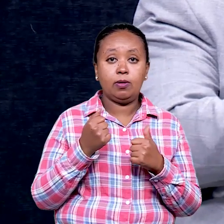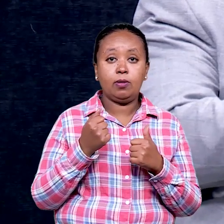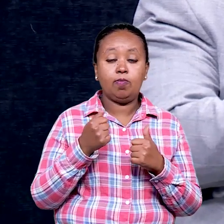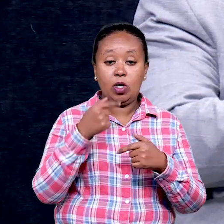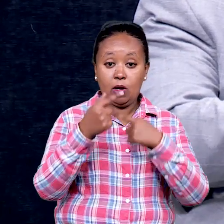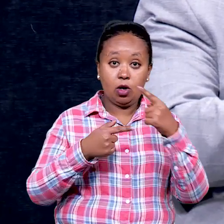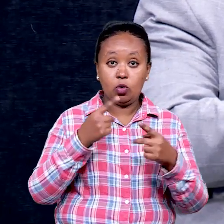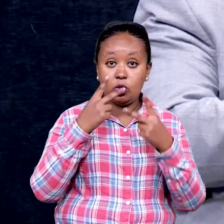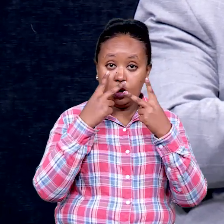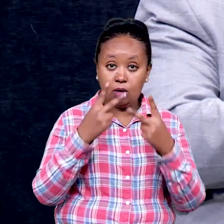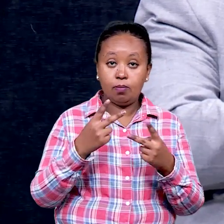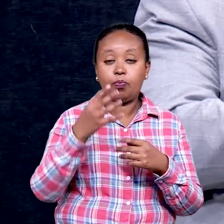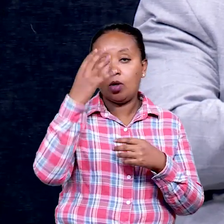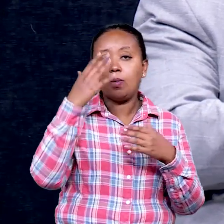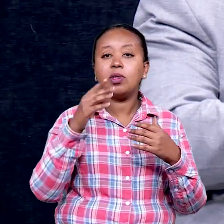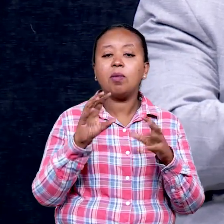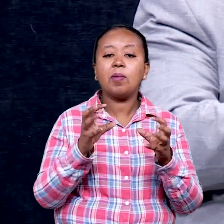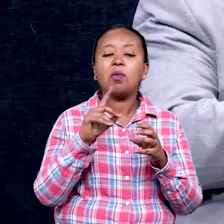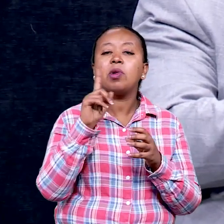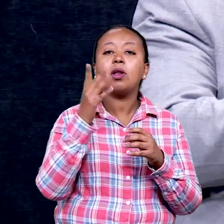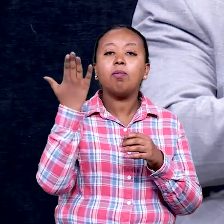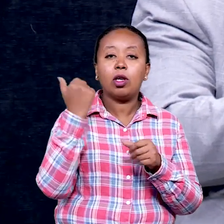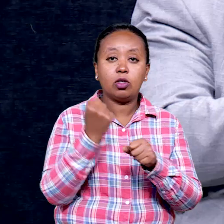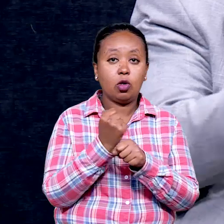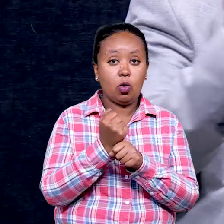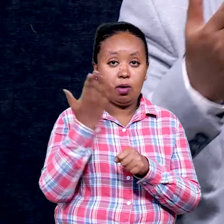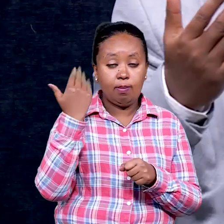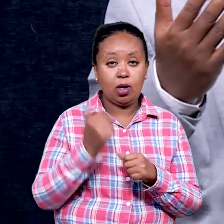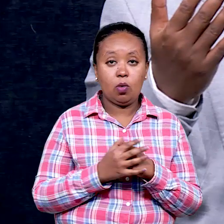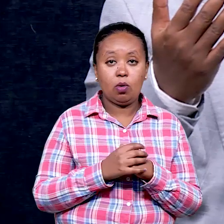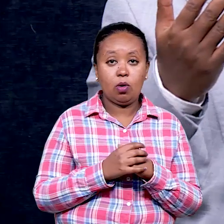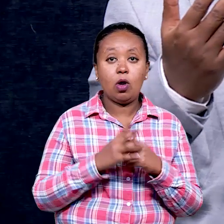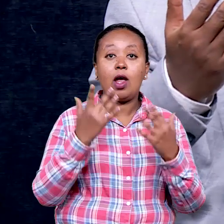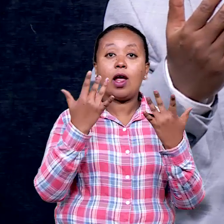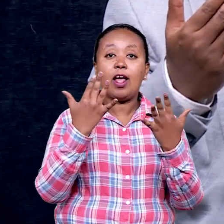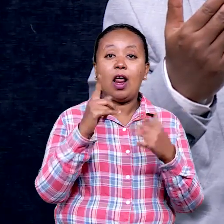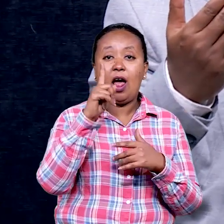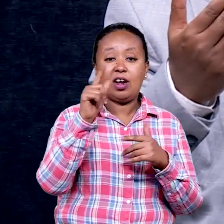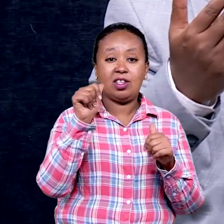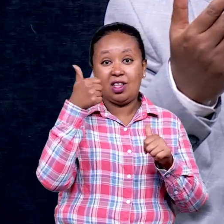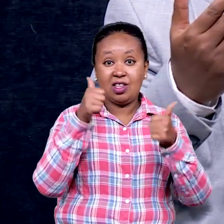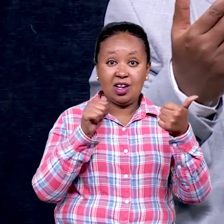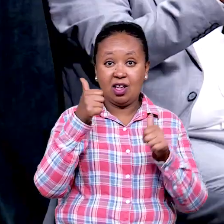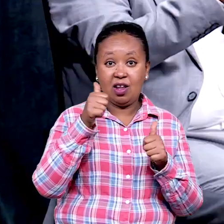ሂደቶች ስናይ የመንግስት ሚዲያዎች ምንድን ነበር ሲሰሩ የነበሩት? ገና አንድ ተጠርጣሪ